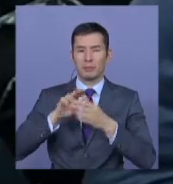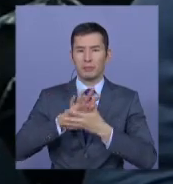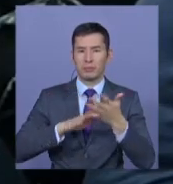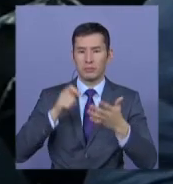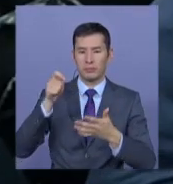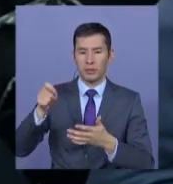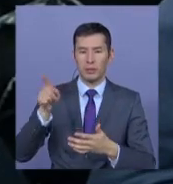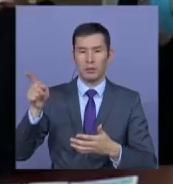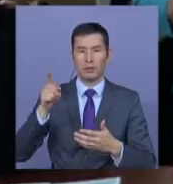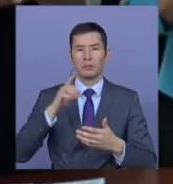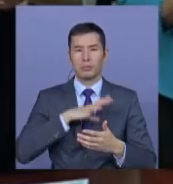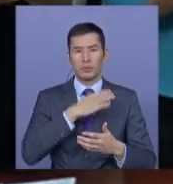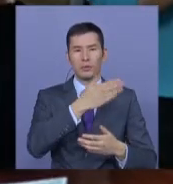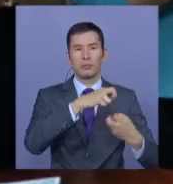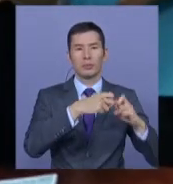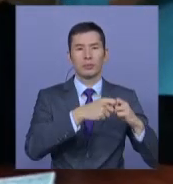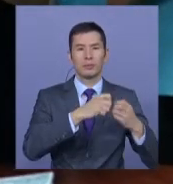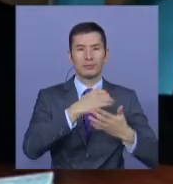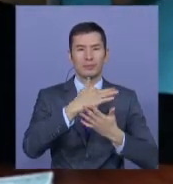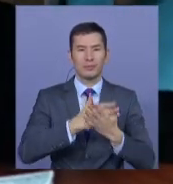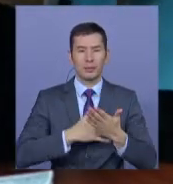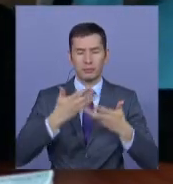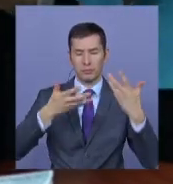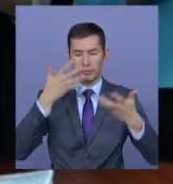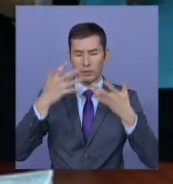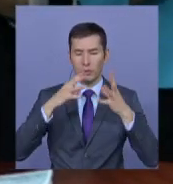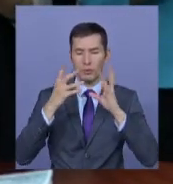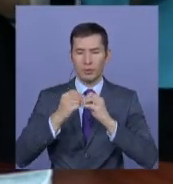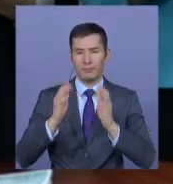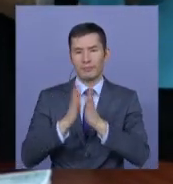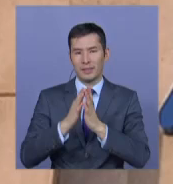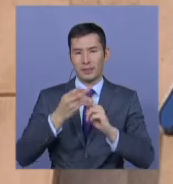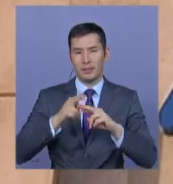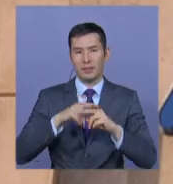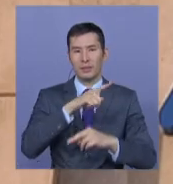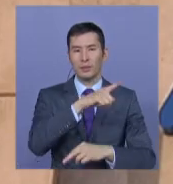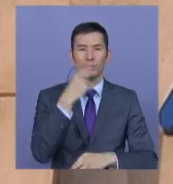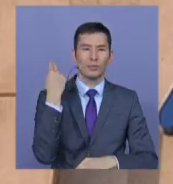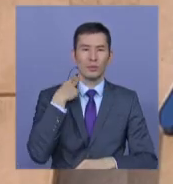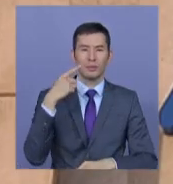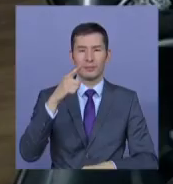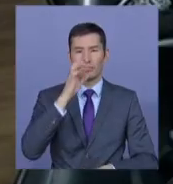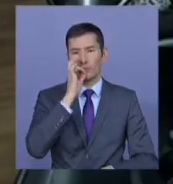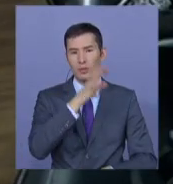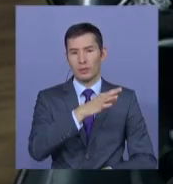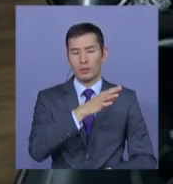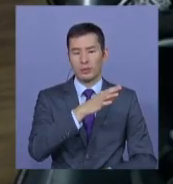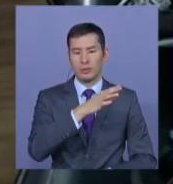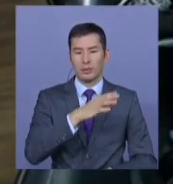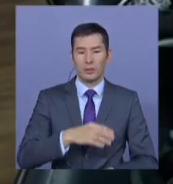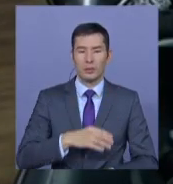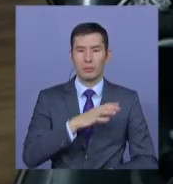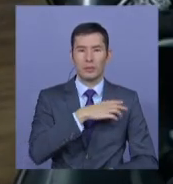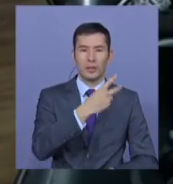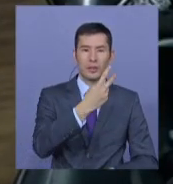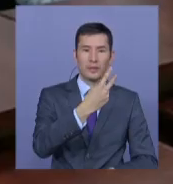иелері кооперативі төрағаларына әлеуметтік әлсіз топтарды қарыздарынан кешіруді ұсынған екен. Әр азаматтың сомаға қарай 20 мыңнан